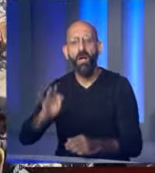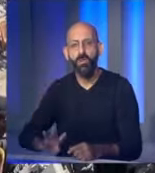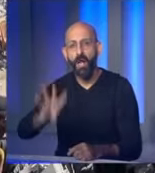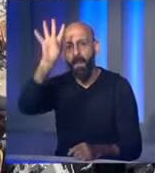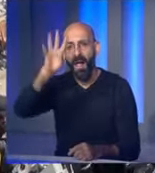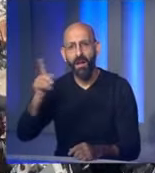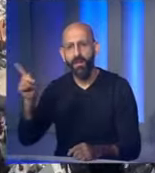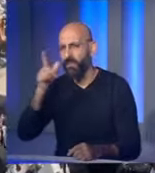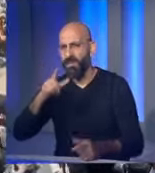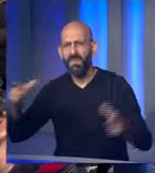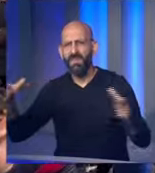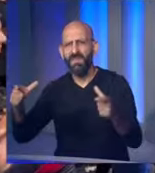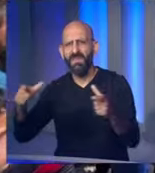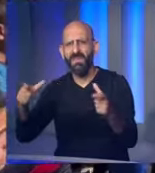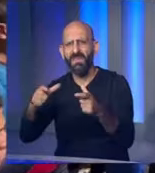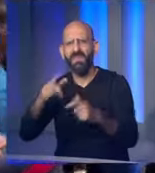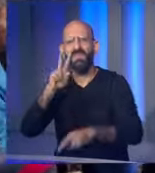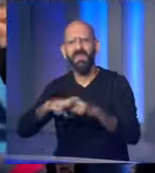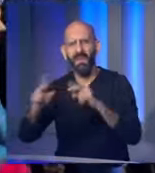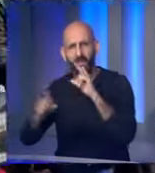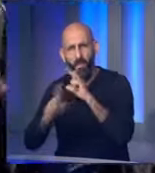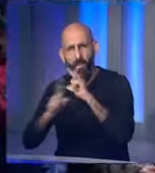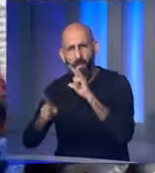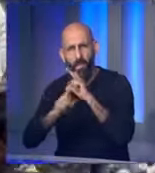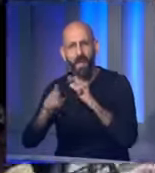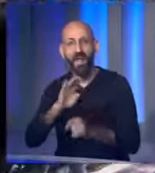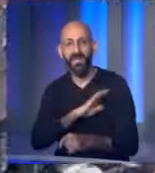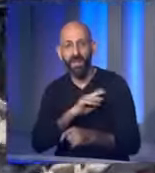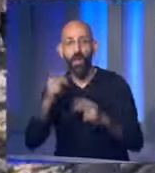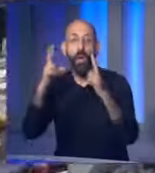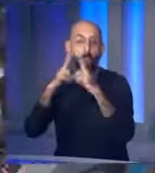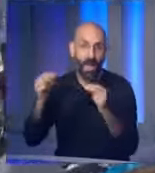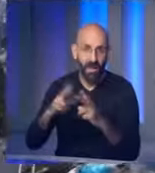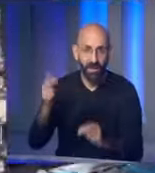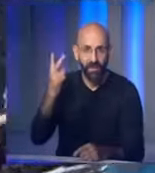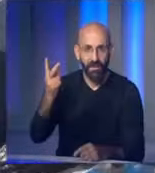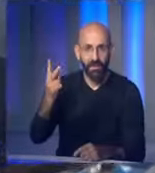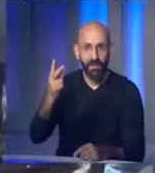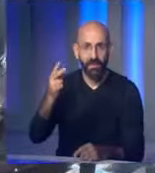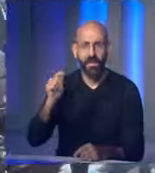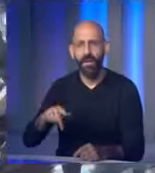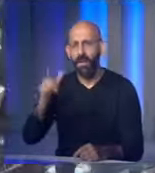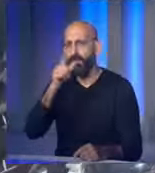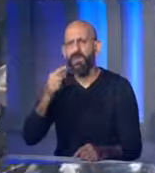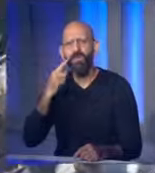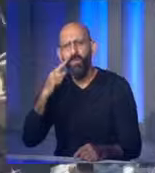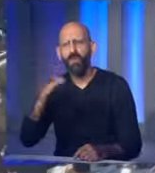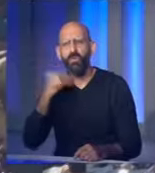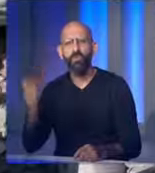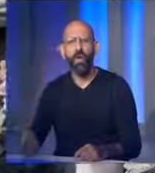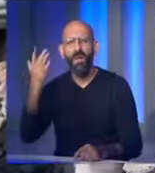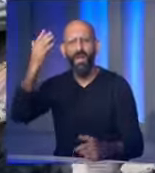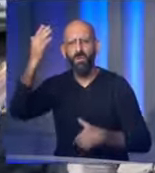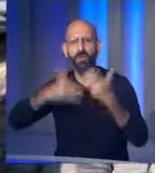لاهيا شمالي القطاع بينما تواصلت الغارات الاسرائيليه في غزه ولبنان مخلفه مزيدا من الضحايا بين شهداء